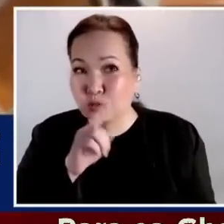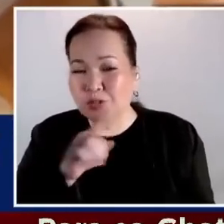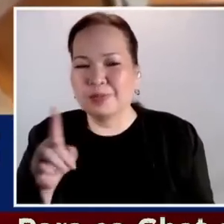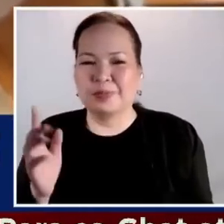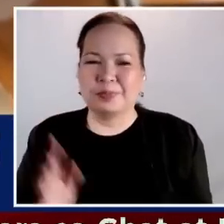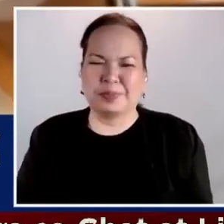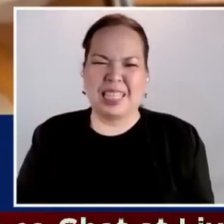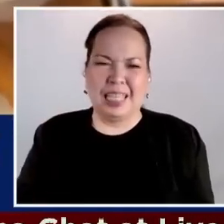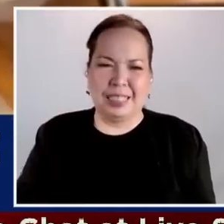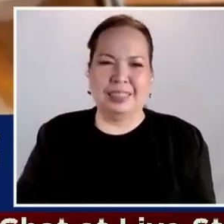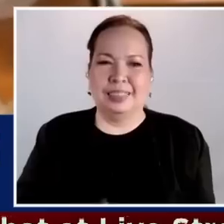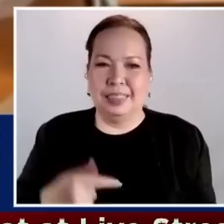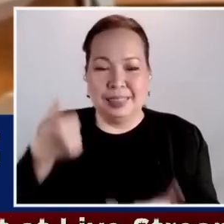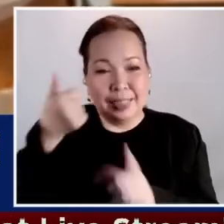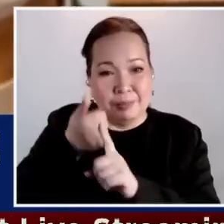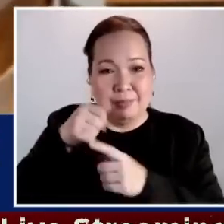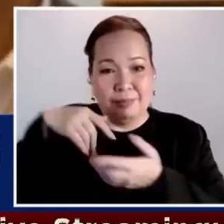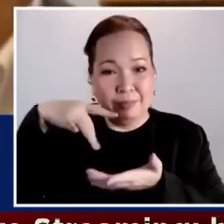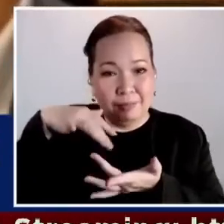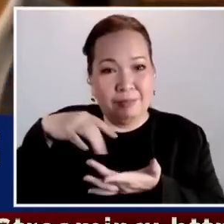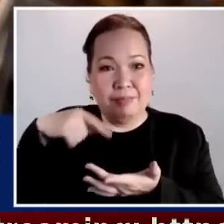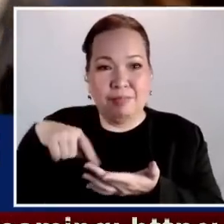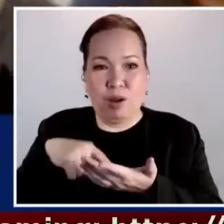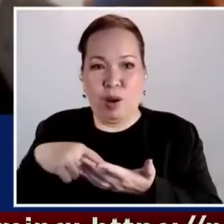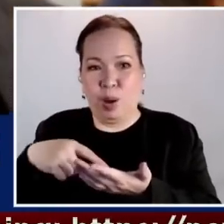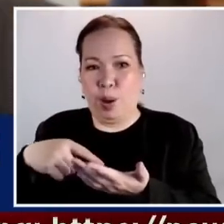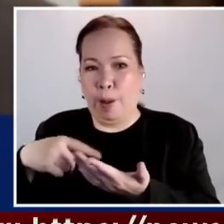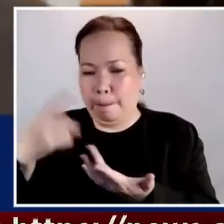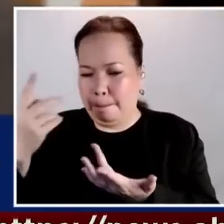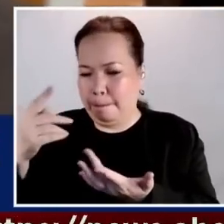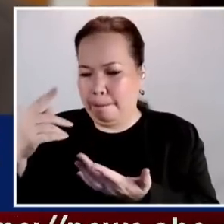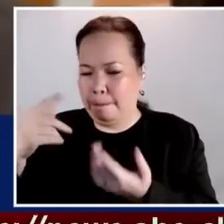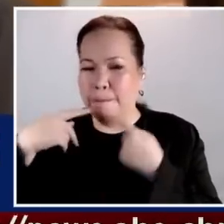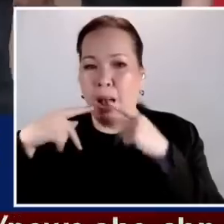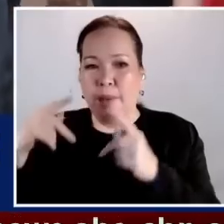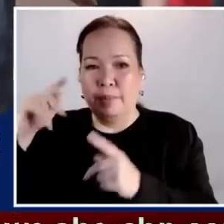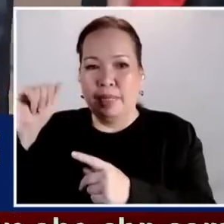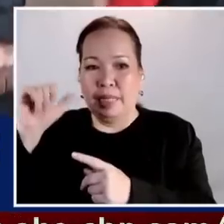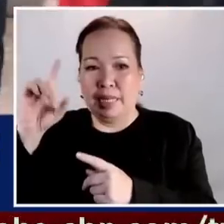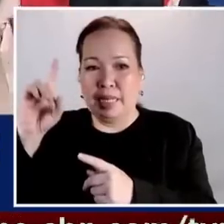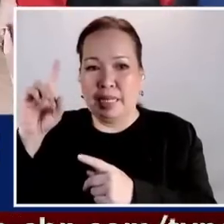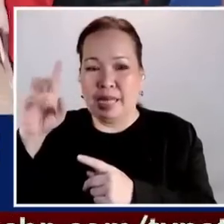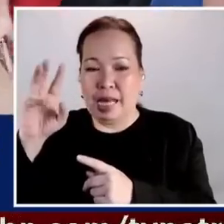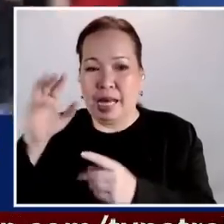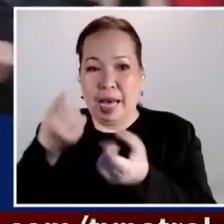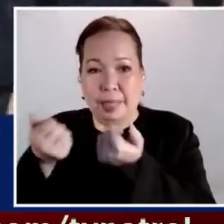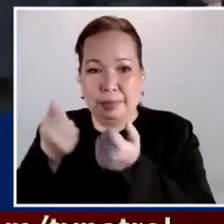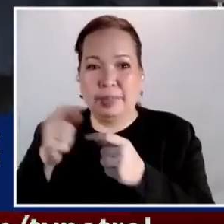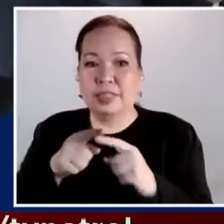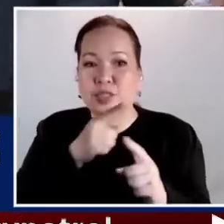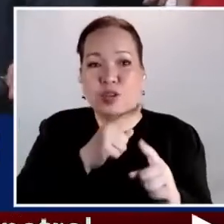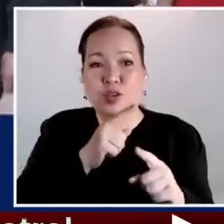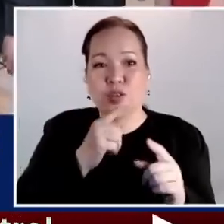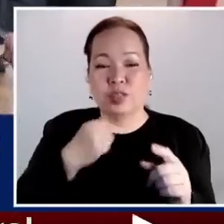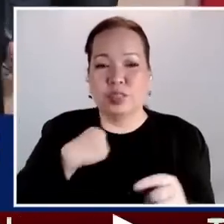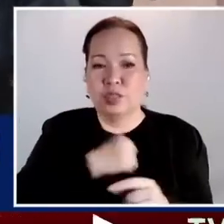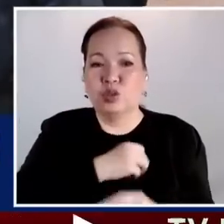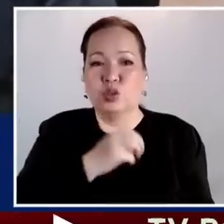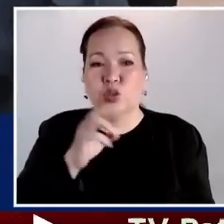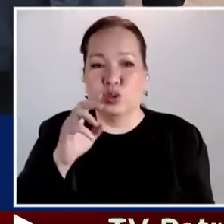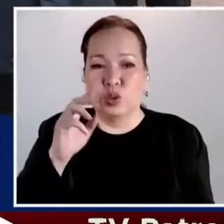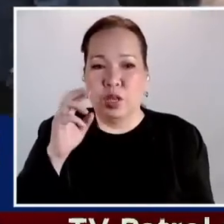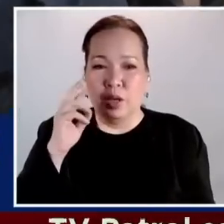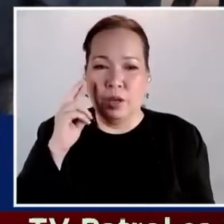Bukod sa nag-aaral ng Special Public Administration course sa UPNCPAG, kumukonsulta na rin si Tulfo sa mga eksperto at